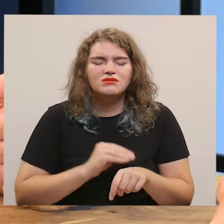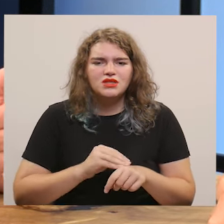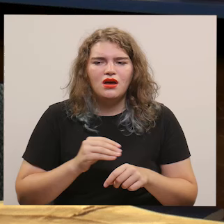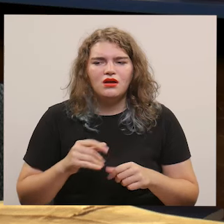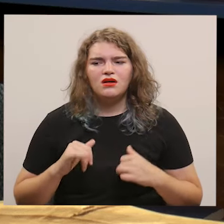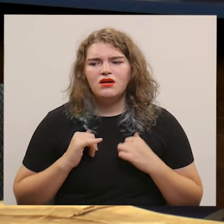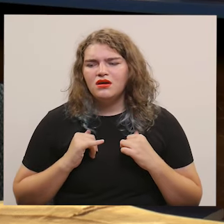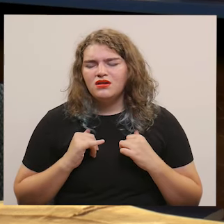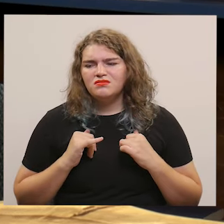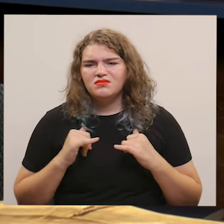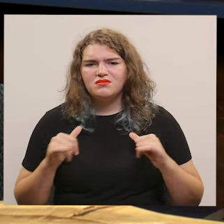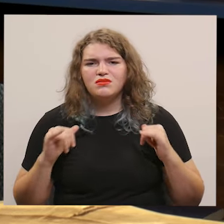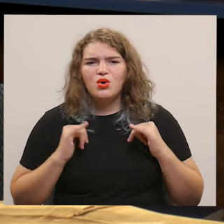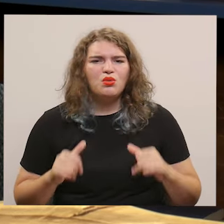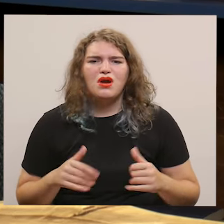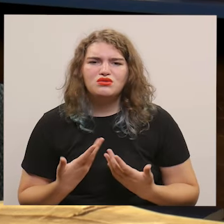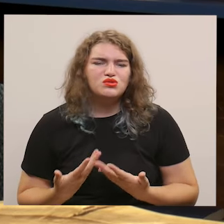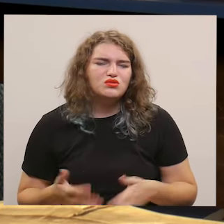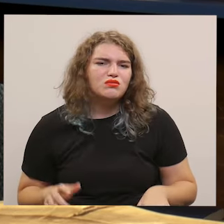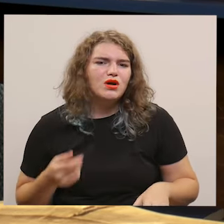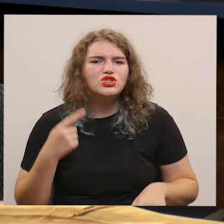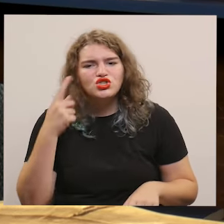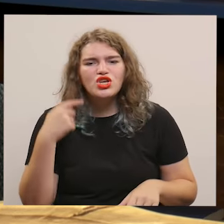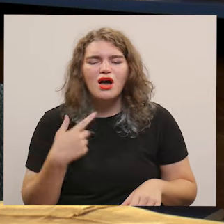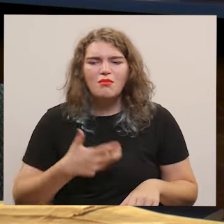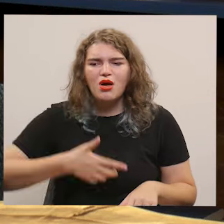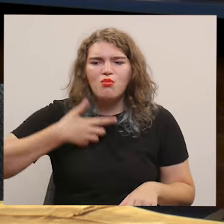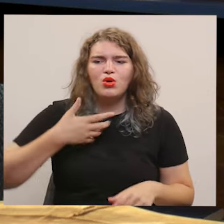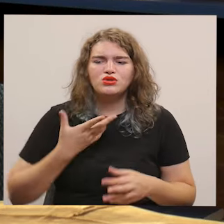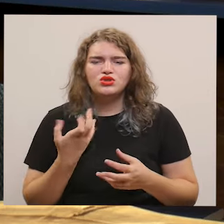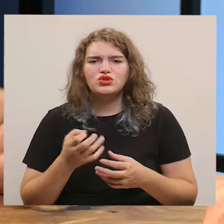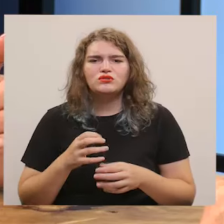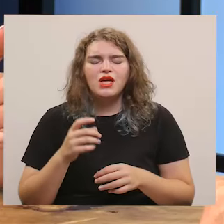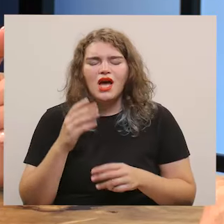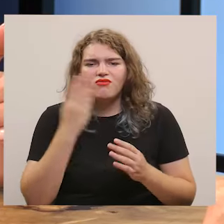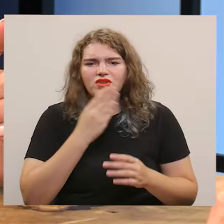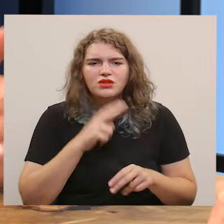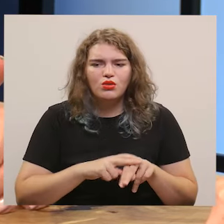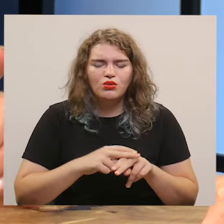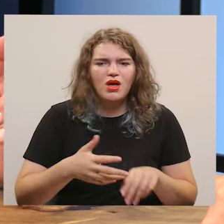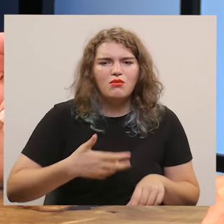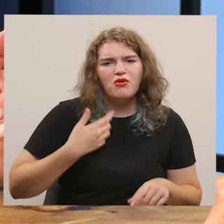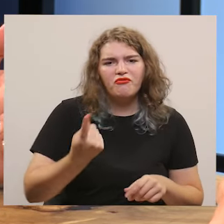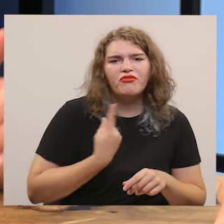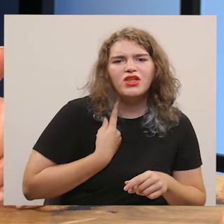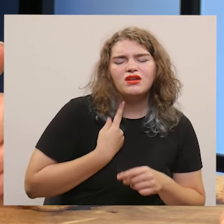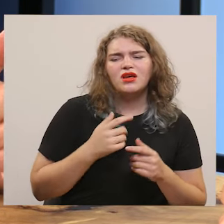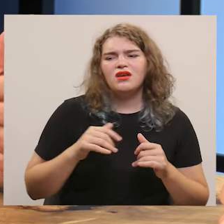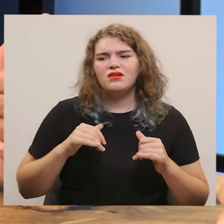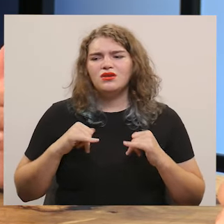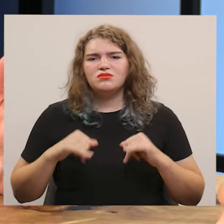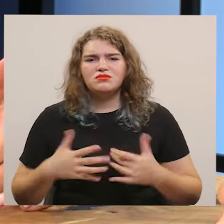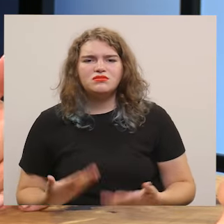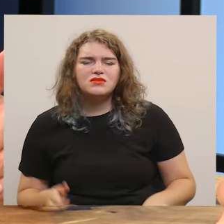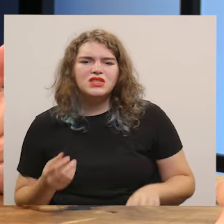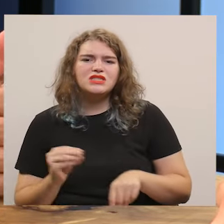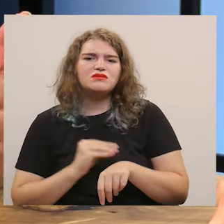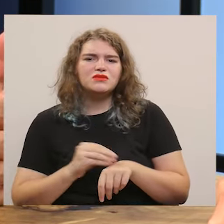știai foarte bine ce să faci cu emoția, pentru că deja ai învățat un traseu. Emoția vine, descurajarea vine, sentimentul